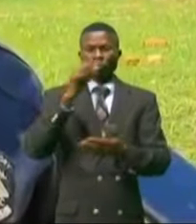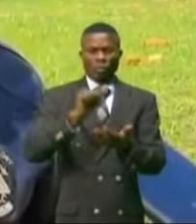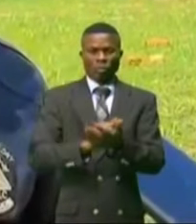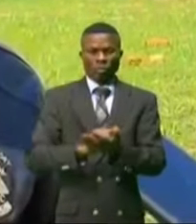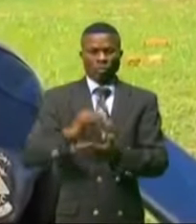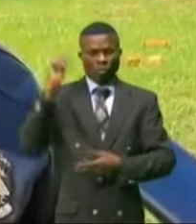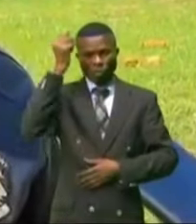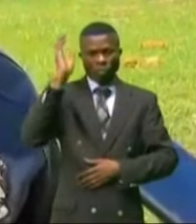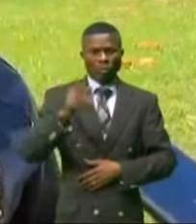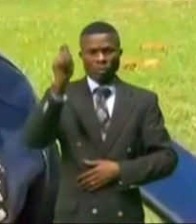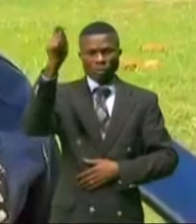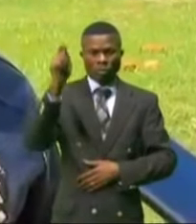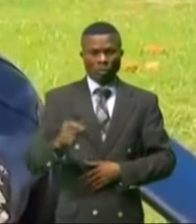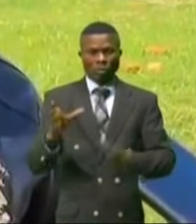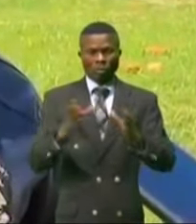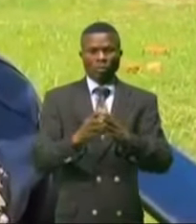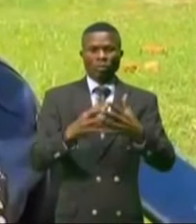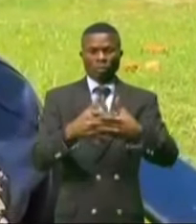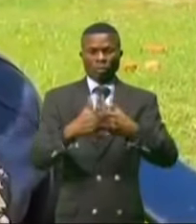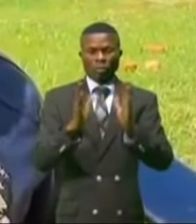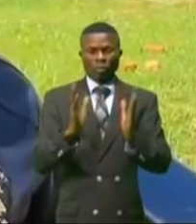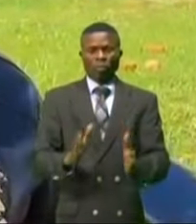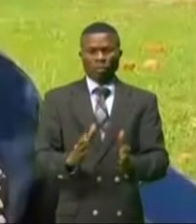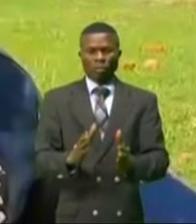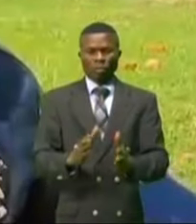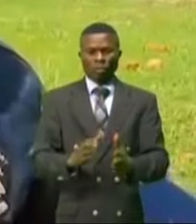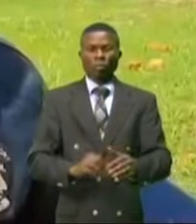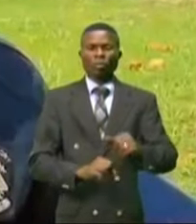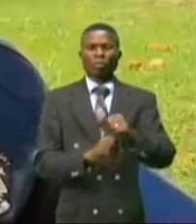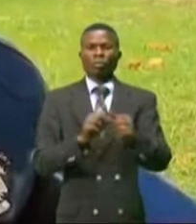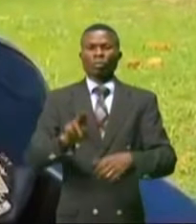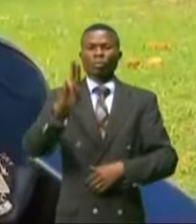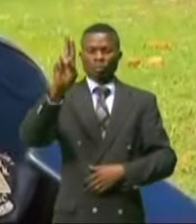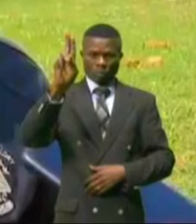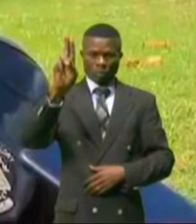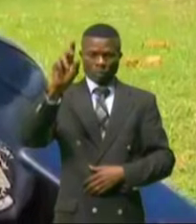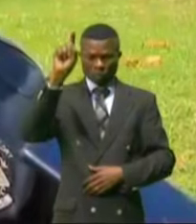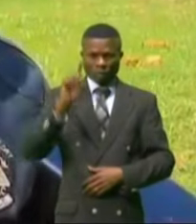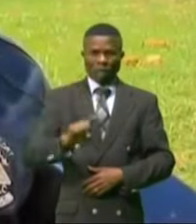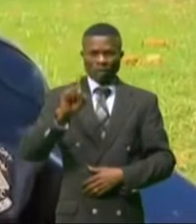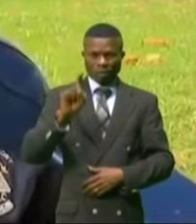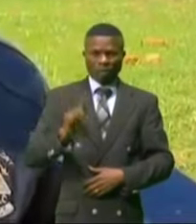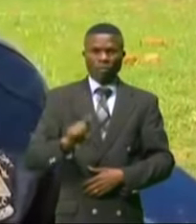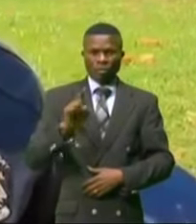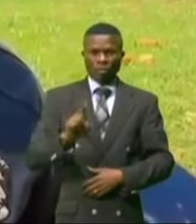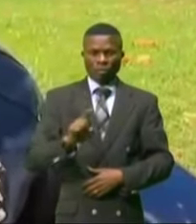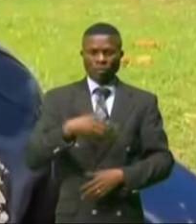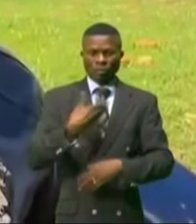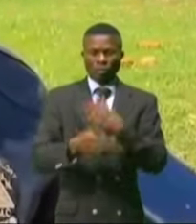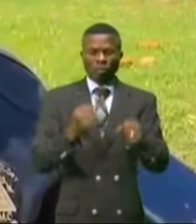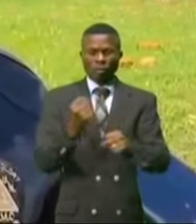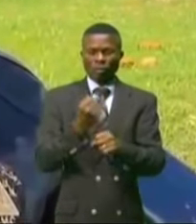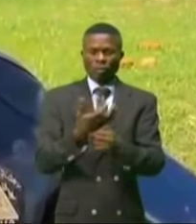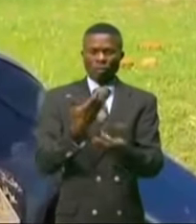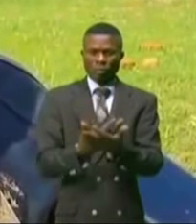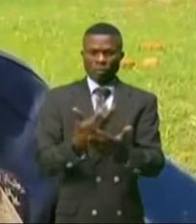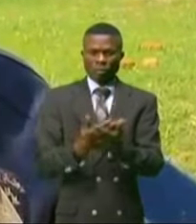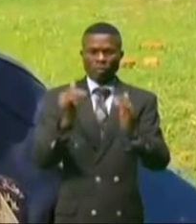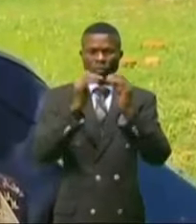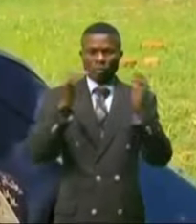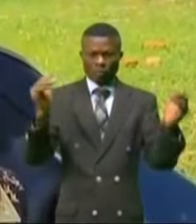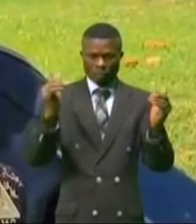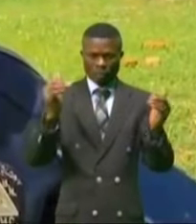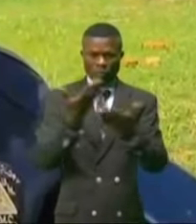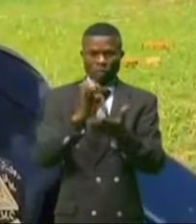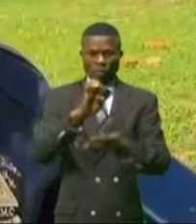congolais, ensemble avec ce partenaire privilégié, la MONUSCO, doivent accélérer le processus de